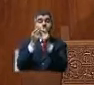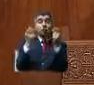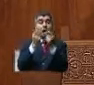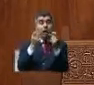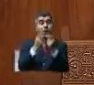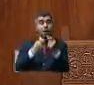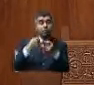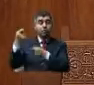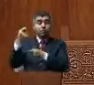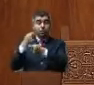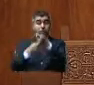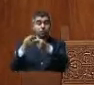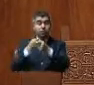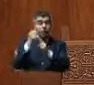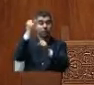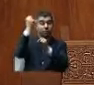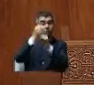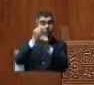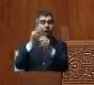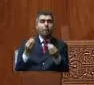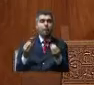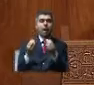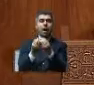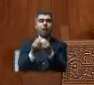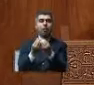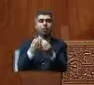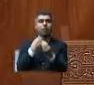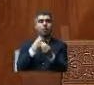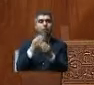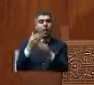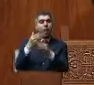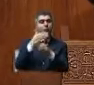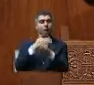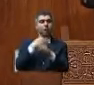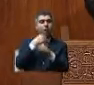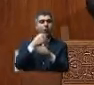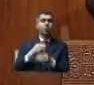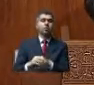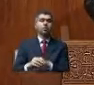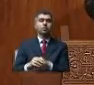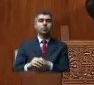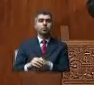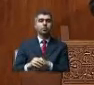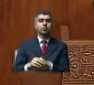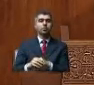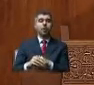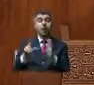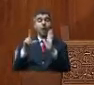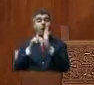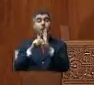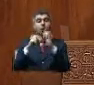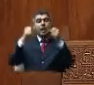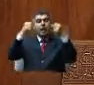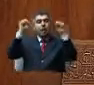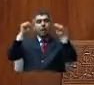والاستثمار باستكمال الاصلاحات ذات الصله، ومنها هذا الشيء اللي سولوا عليه الاخوه ديال القانون ديال